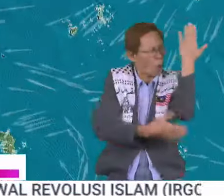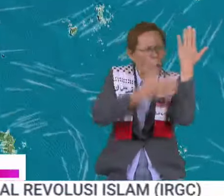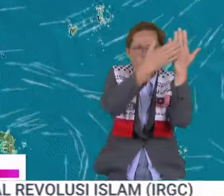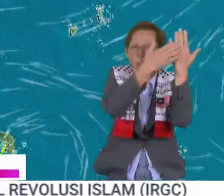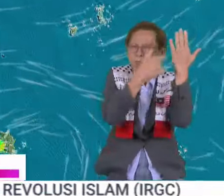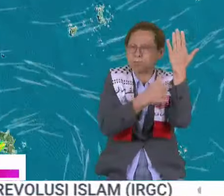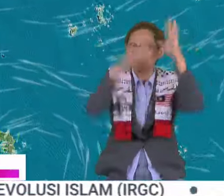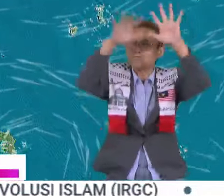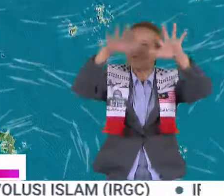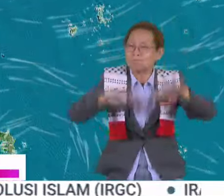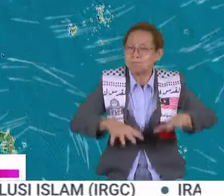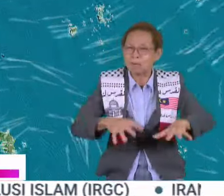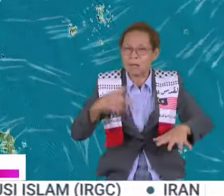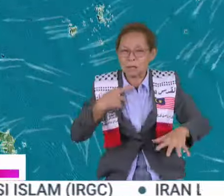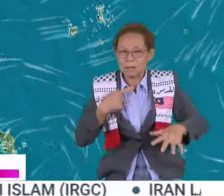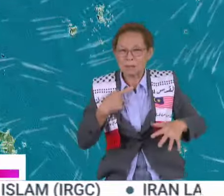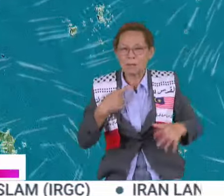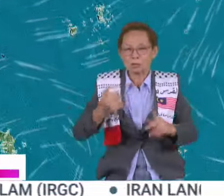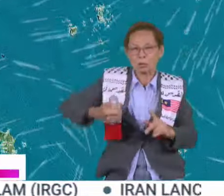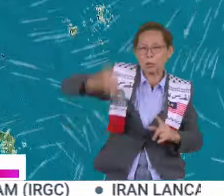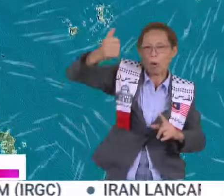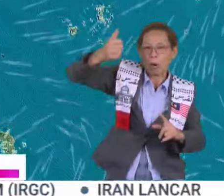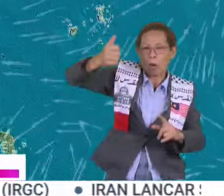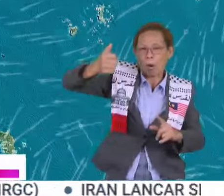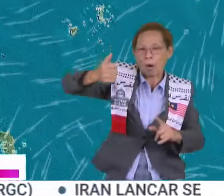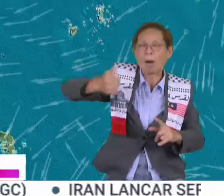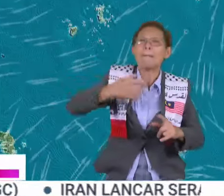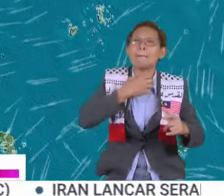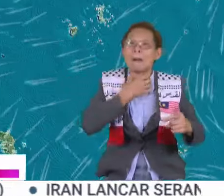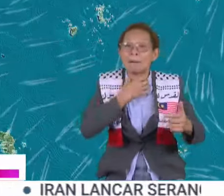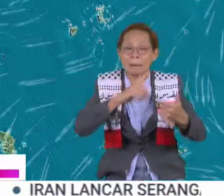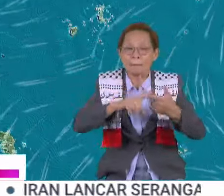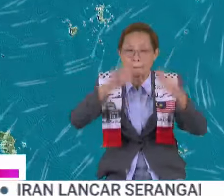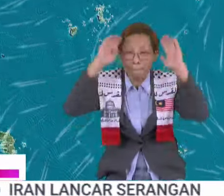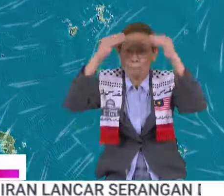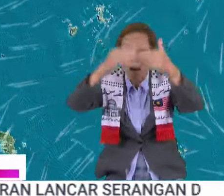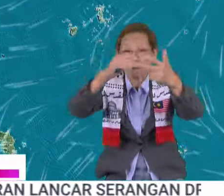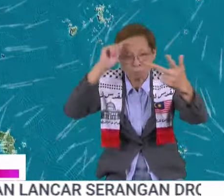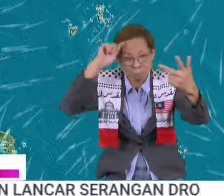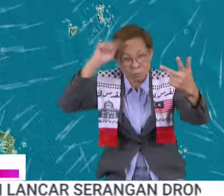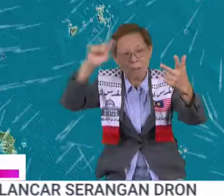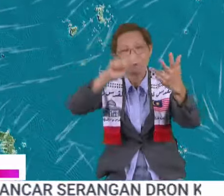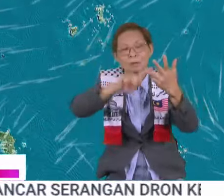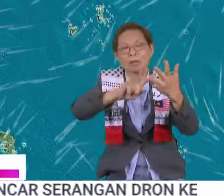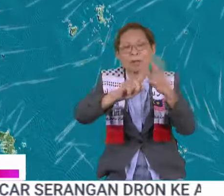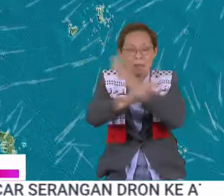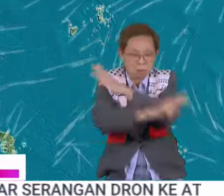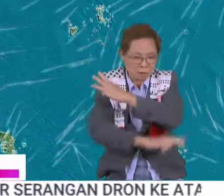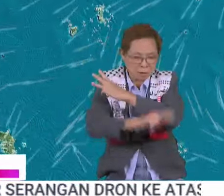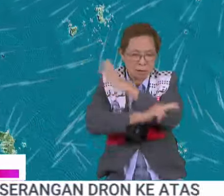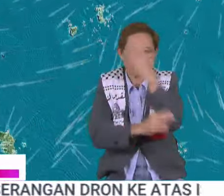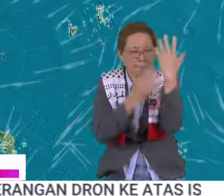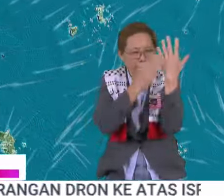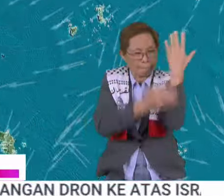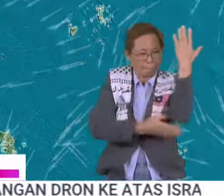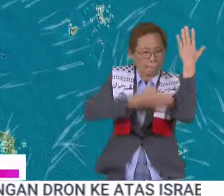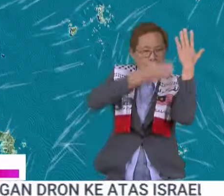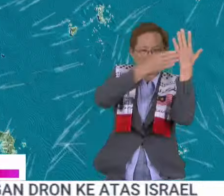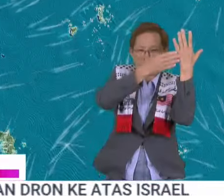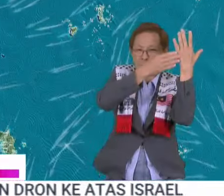Malaysia. Terutamanya di negeri Perak, Pahang, Terengganu serta negeri-negeri pantai barat